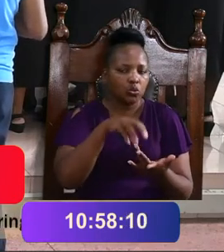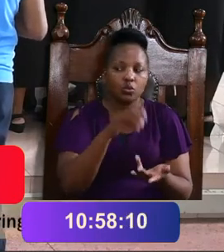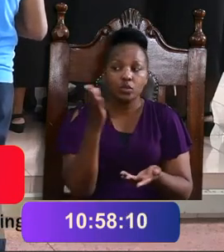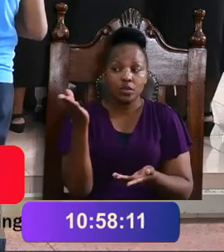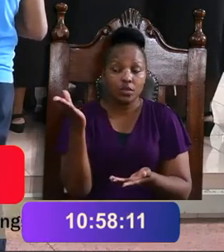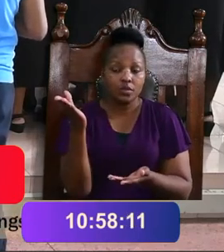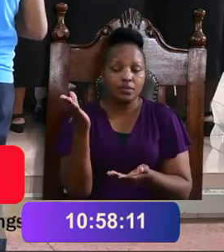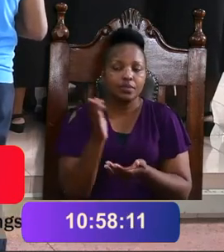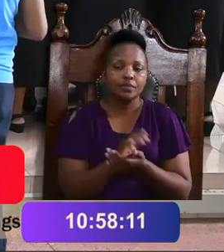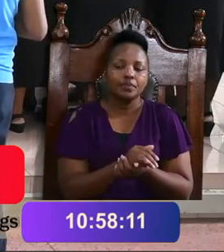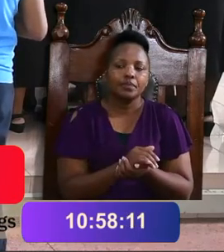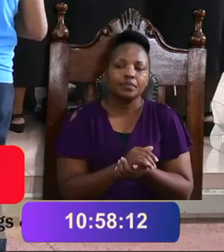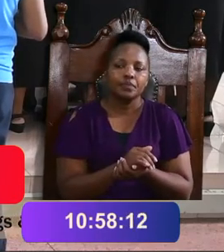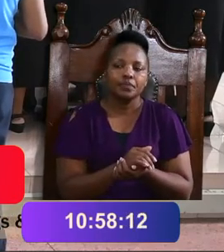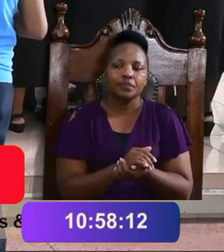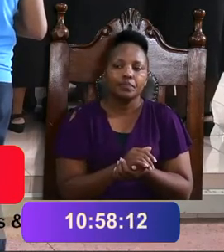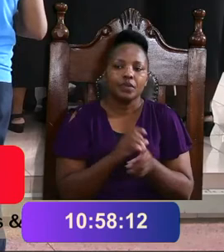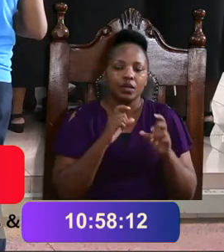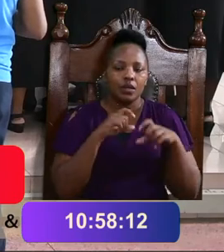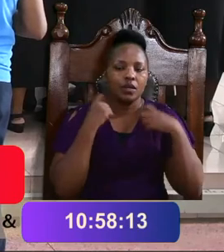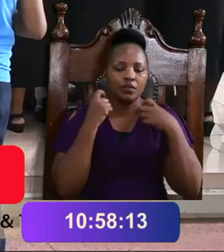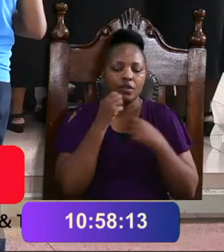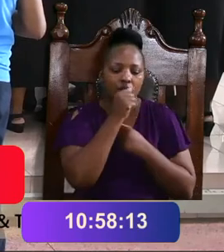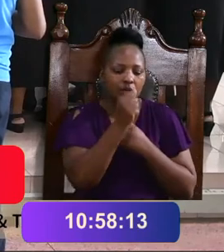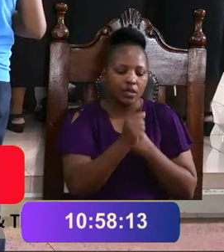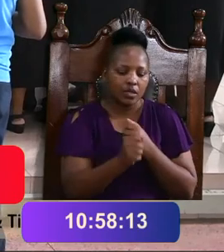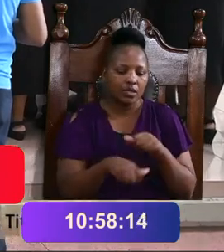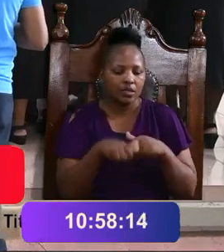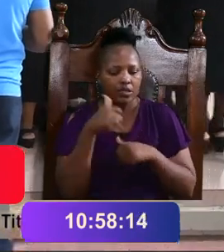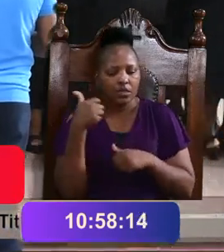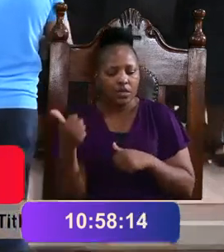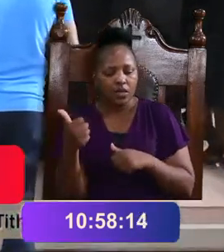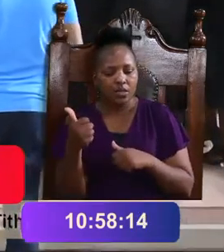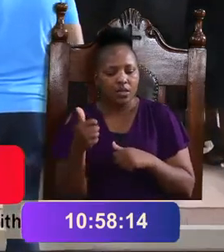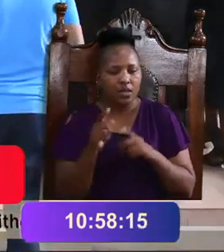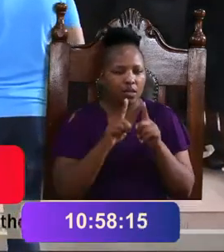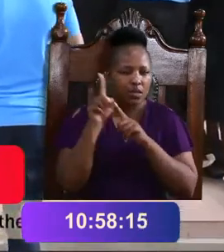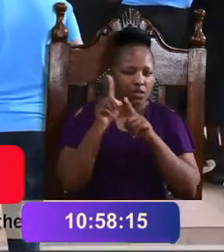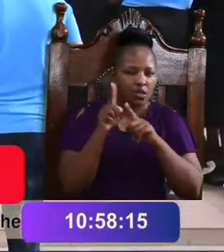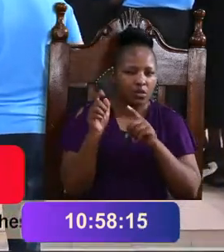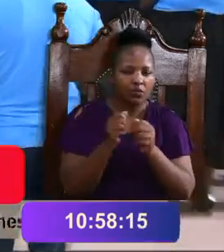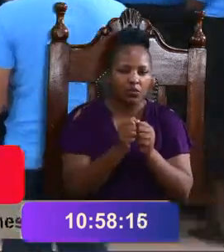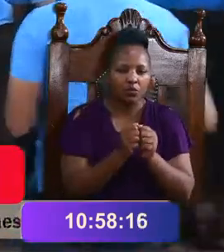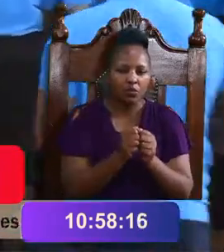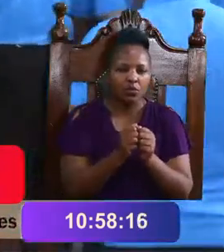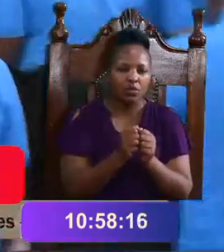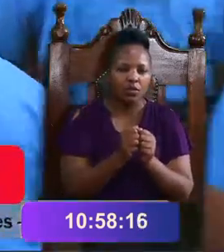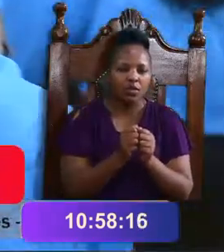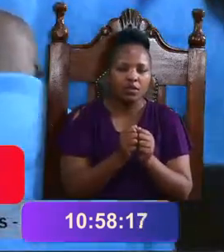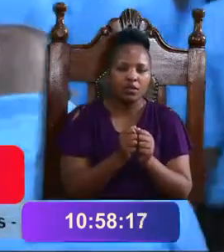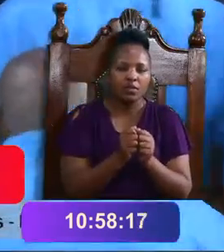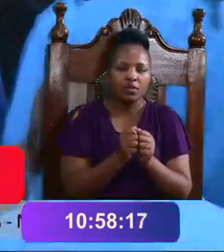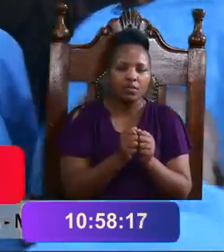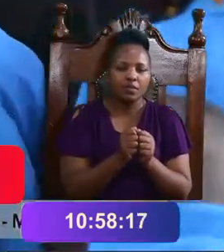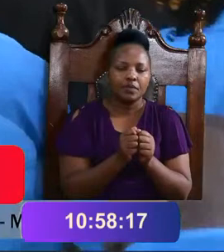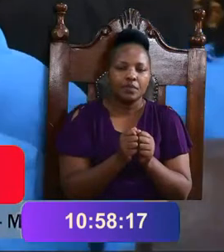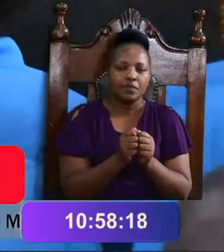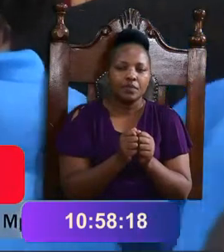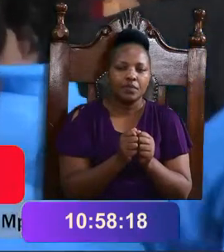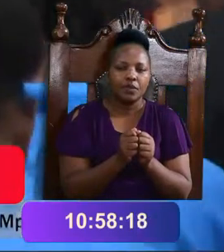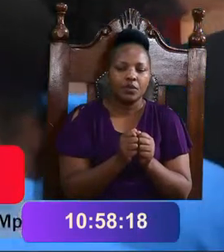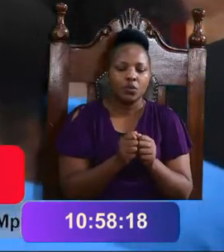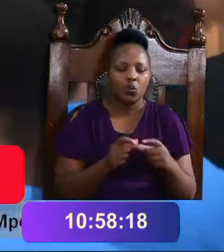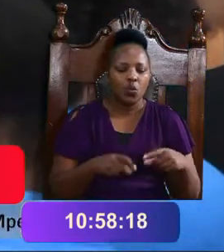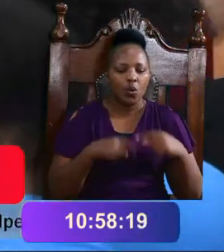wanakwaya, mchungaji na wazee wa kanisa ambao wataandamana pamoja kwenda kule Tanzania.